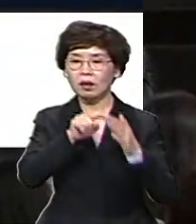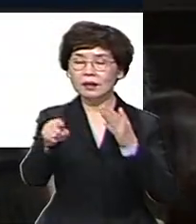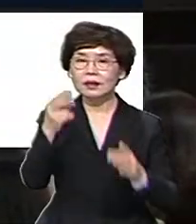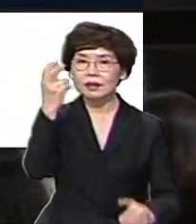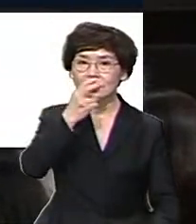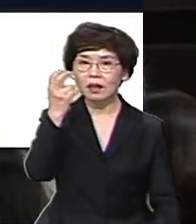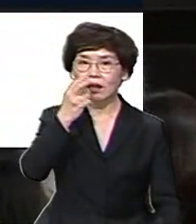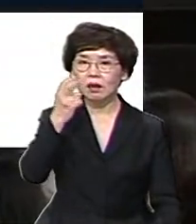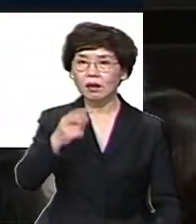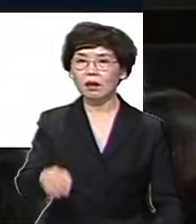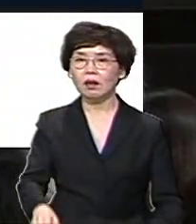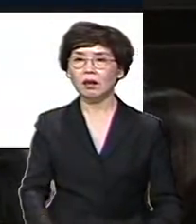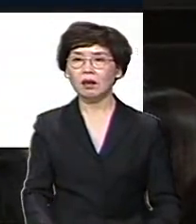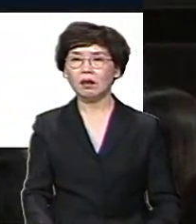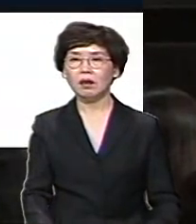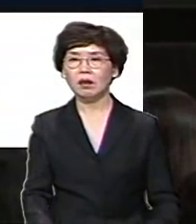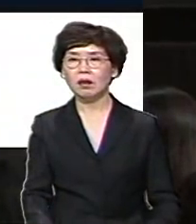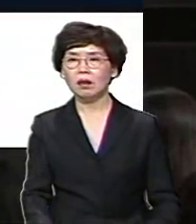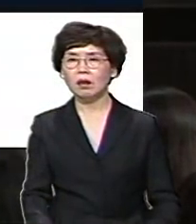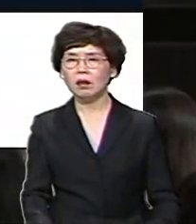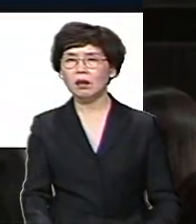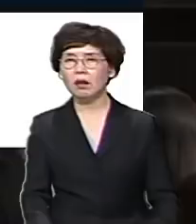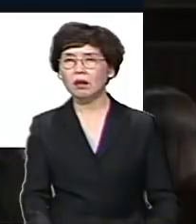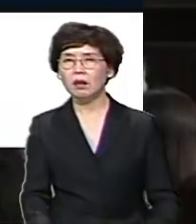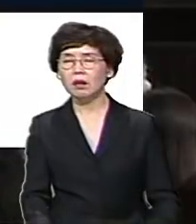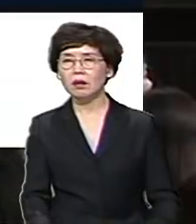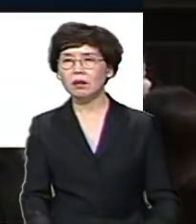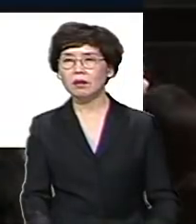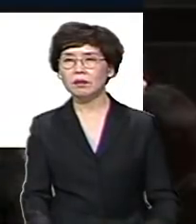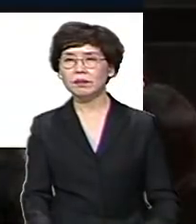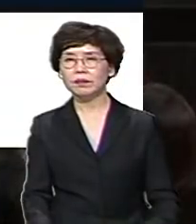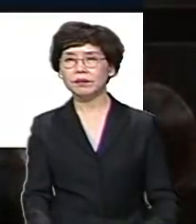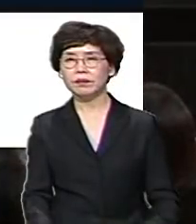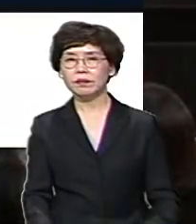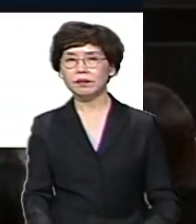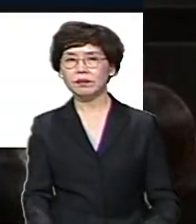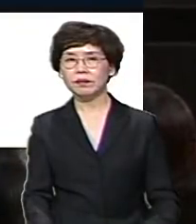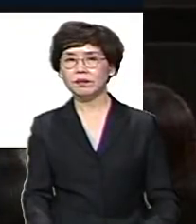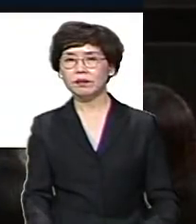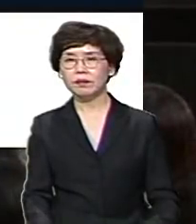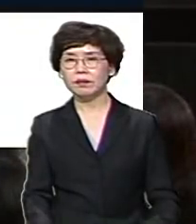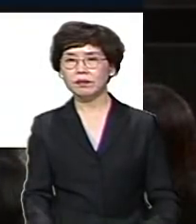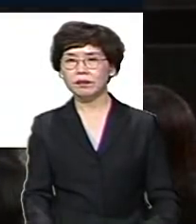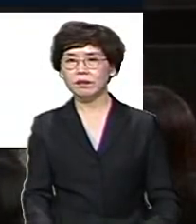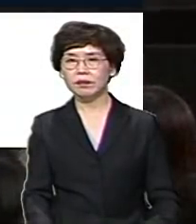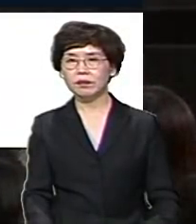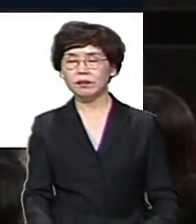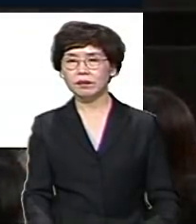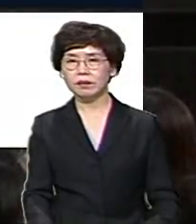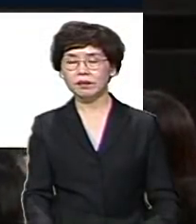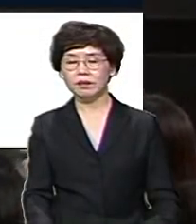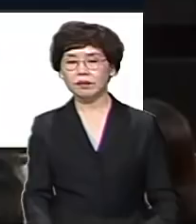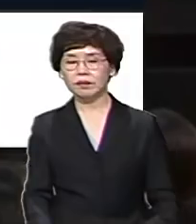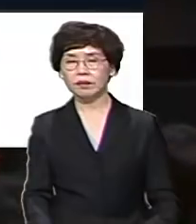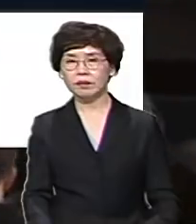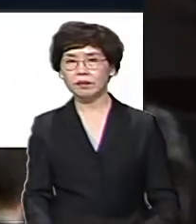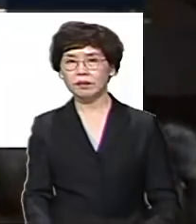여성분입니다. Mr. President, Schwarzman, Sputnik News Agency. 네, 뉴스 에이전시에서 나왔습니다.